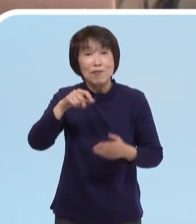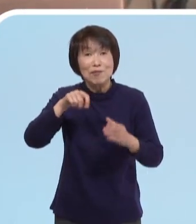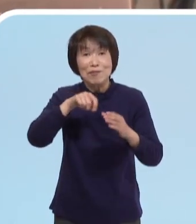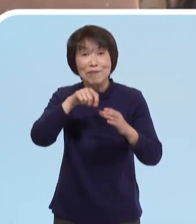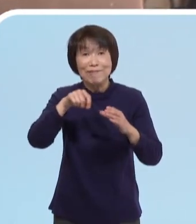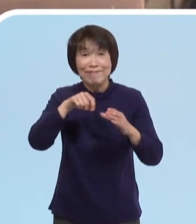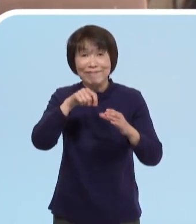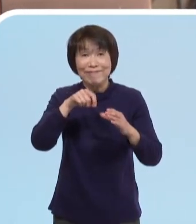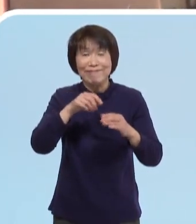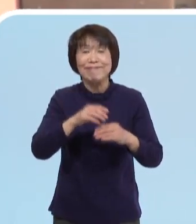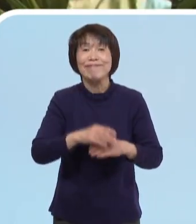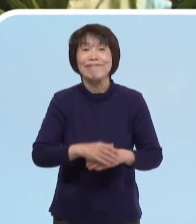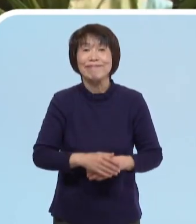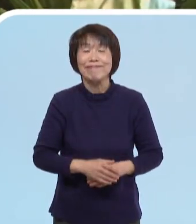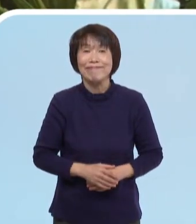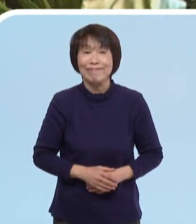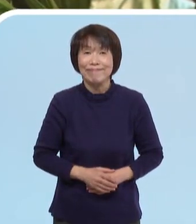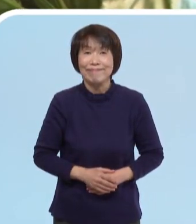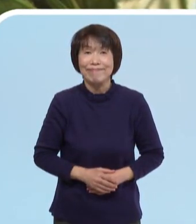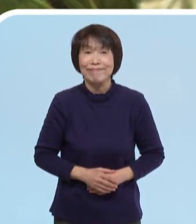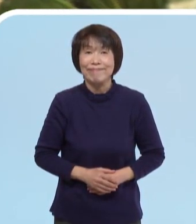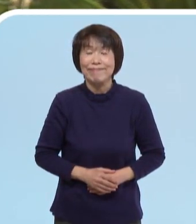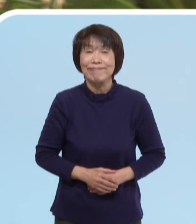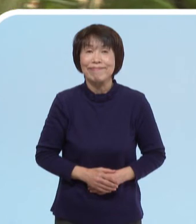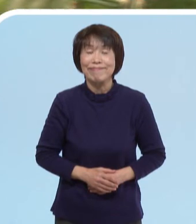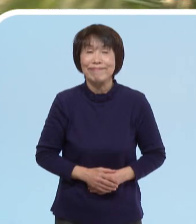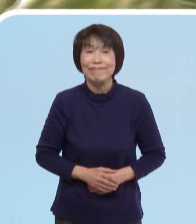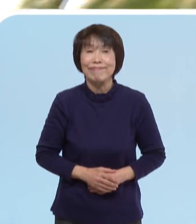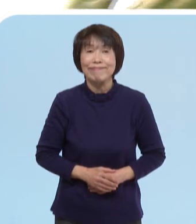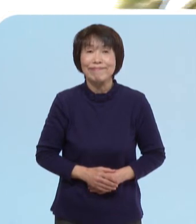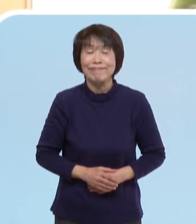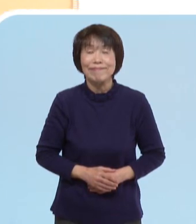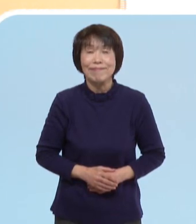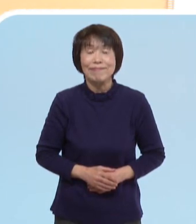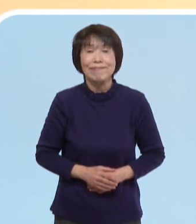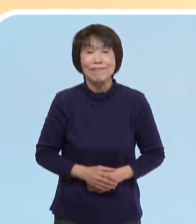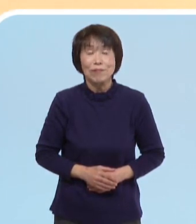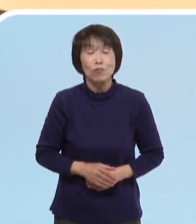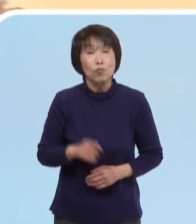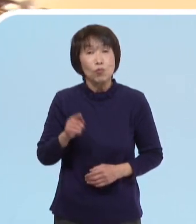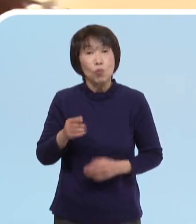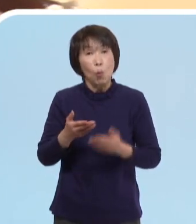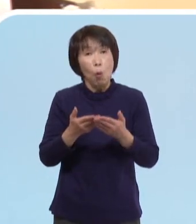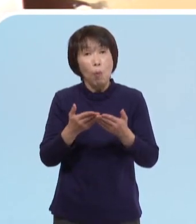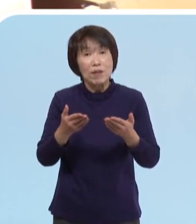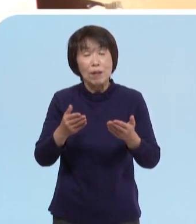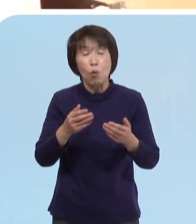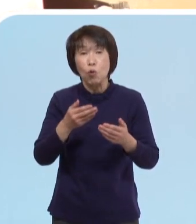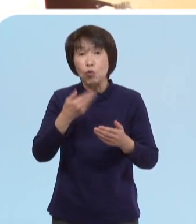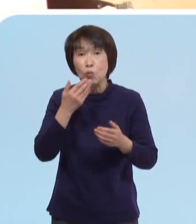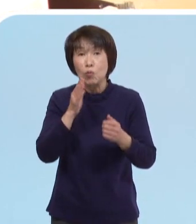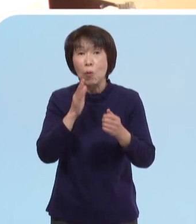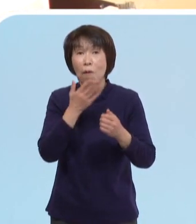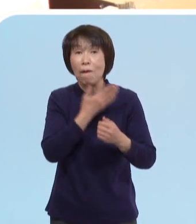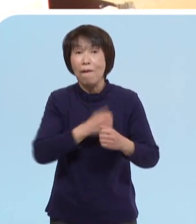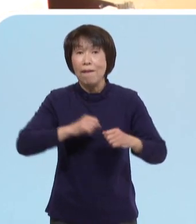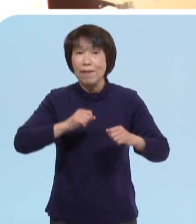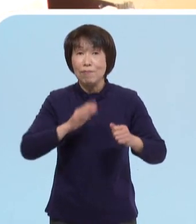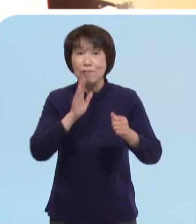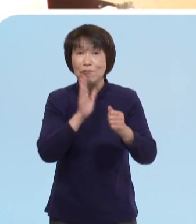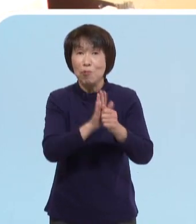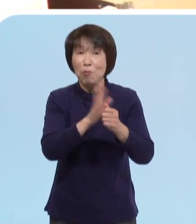邪魔したいと思います。 こちらのお店も先ほどと同じく食の健康協力店です